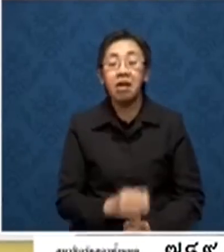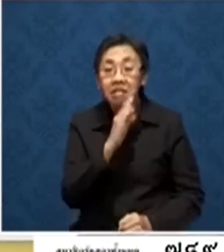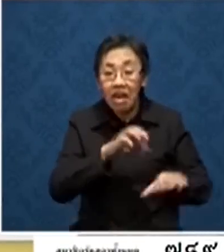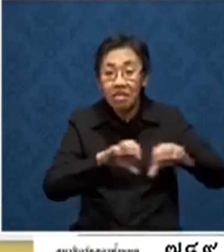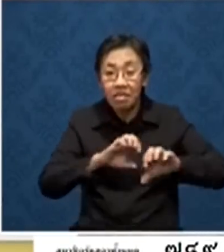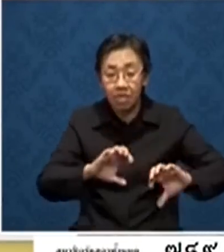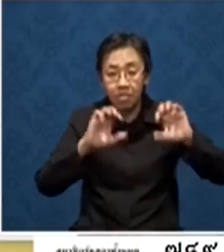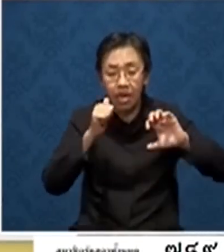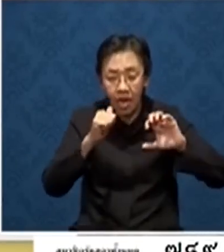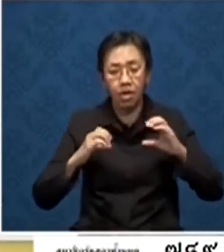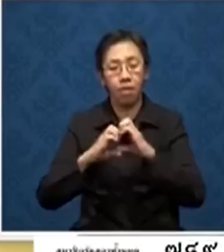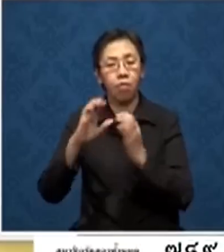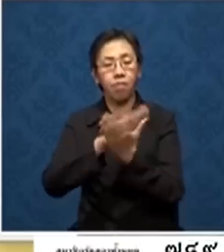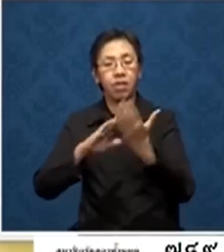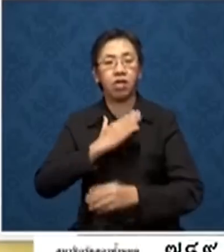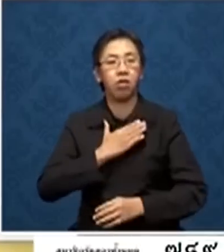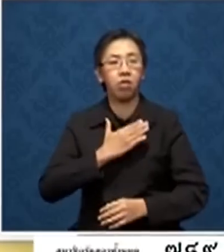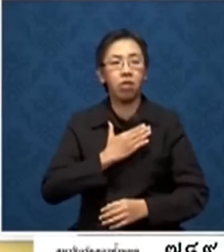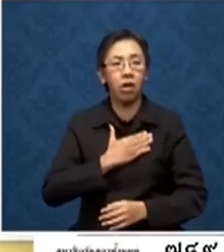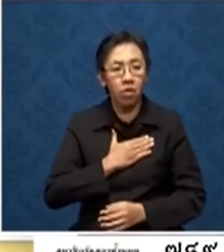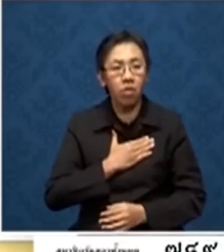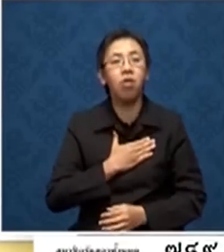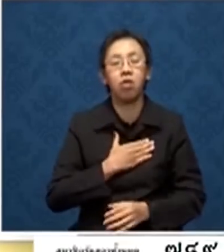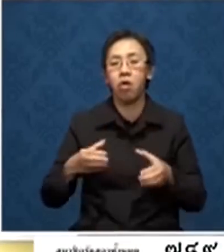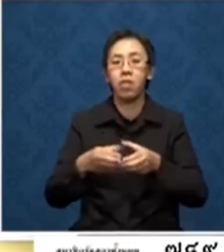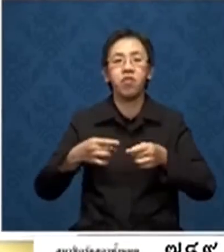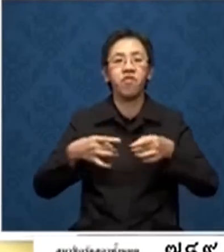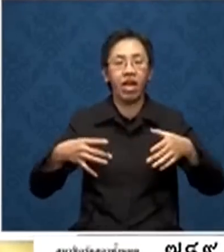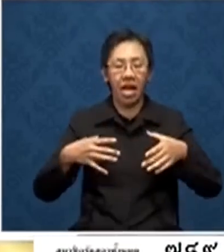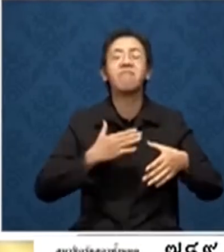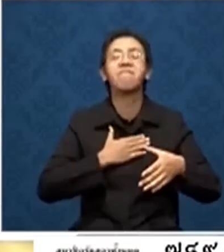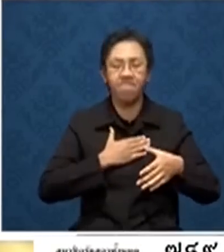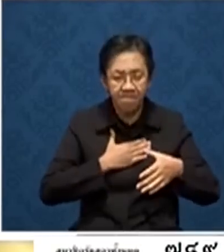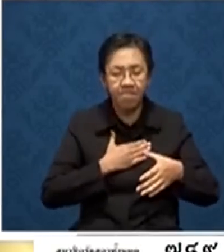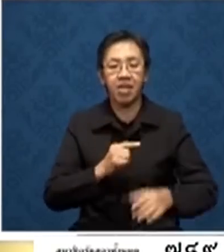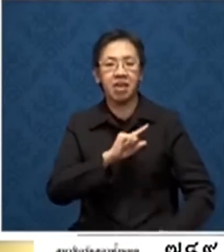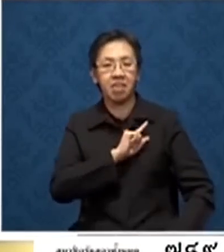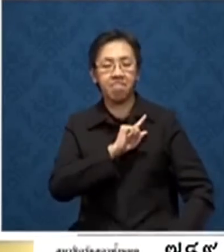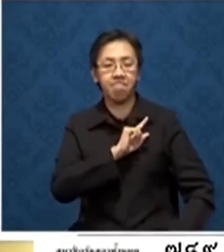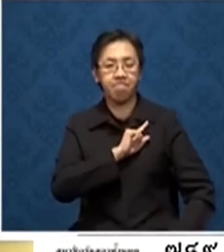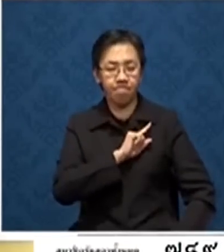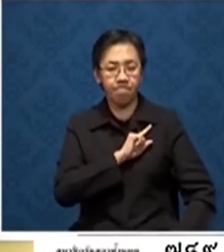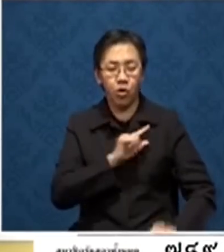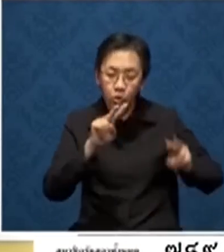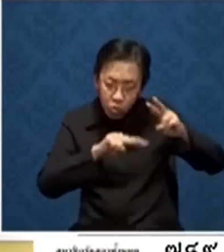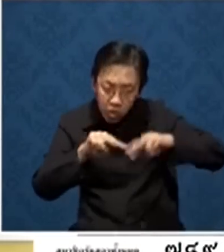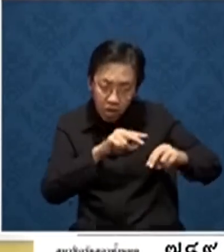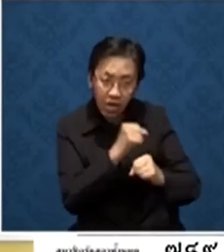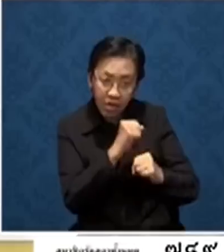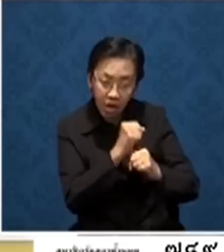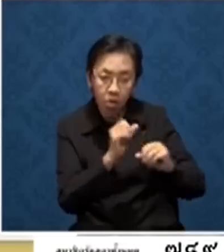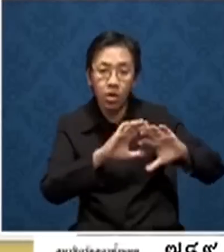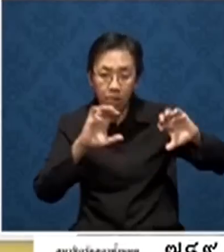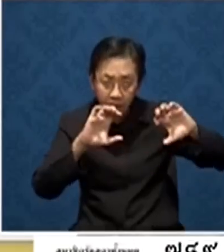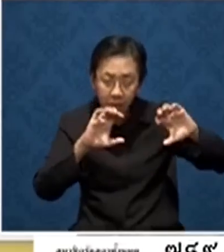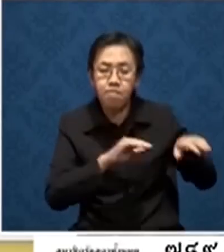พรรคภูมิใจไทยพร้อมที่จะเป็นฝ่ายค้านทำหน้าที่ตรวจสอบการทำงานของรัฐบาล